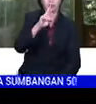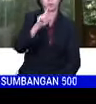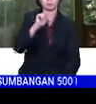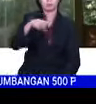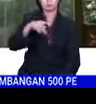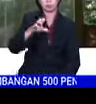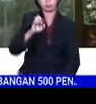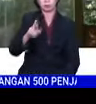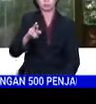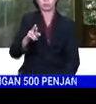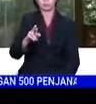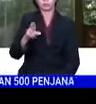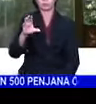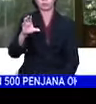RT-PCR